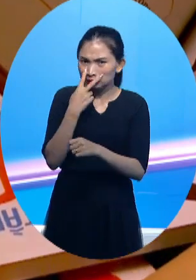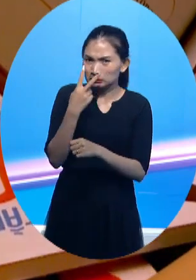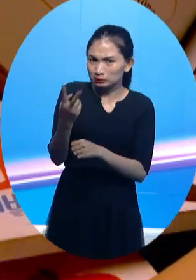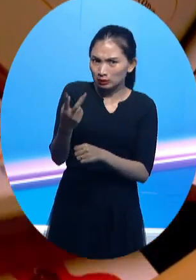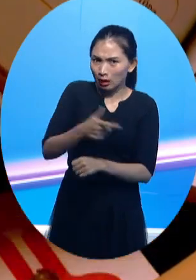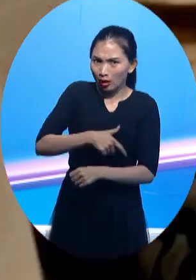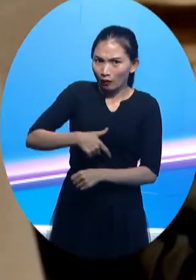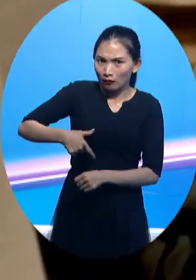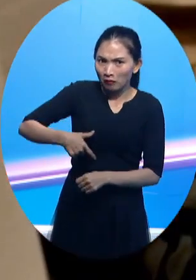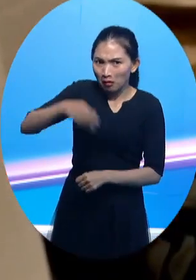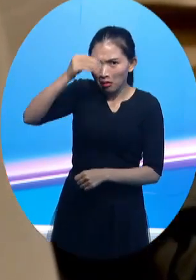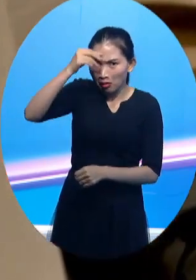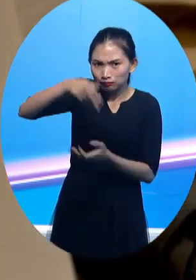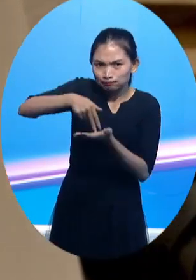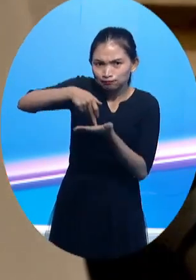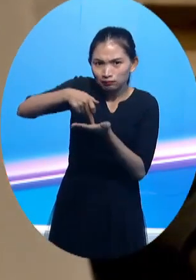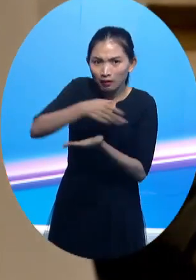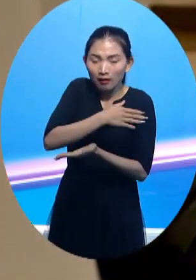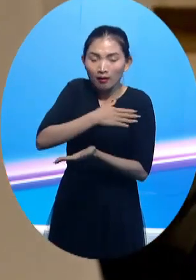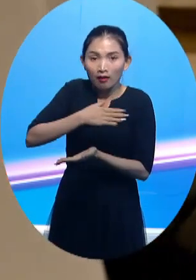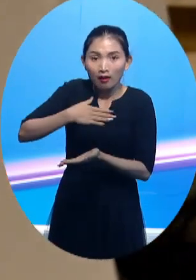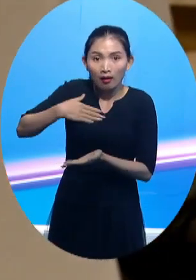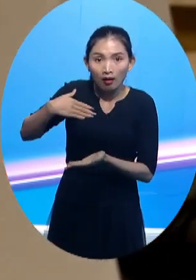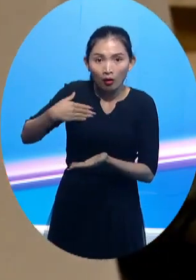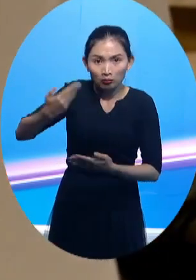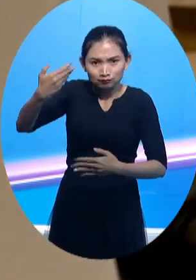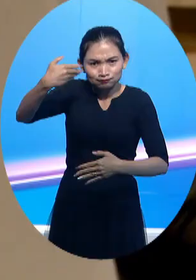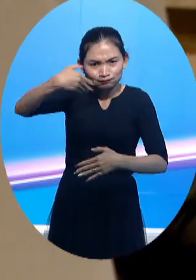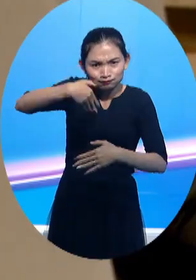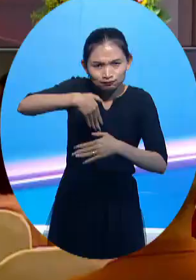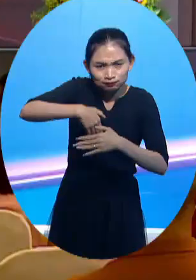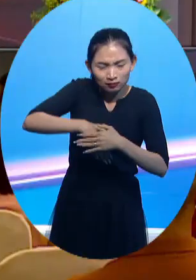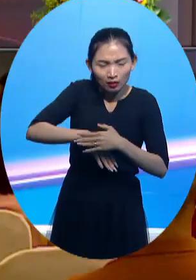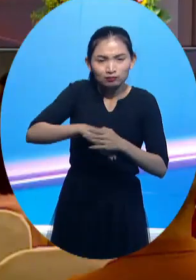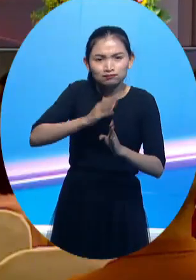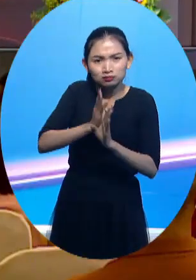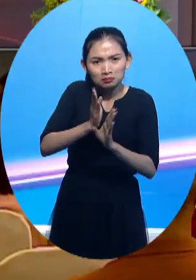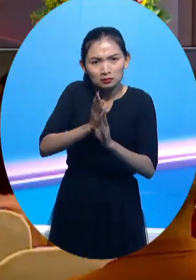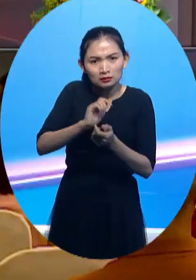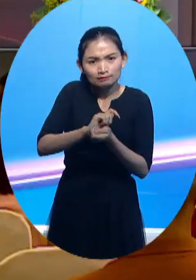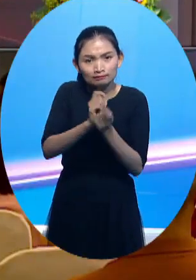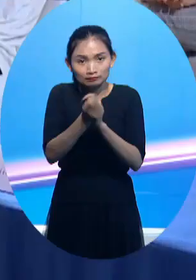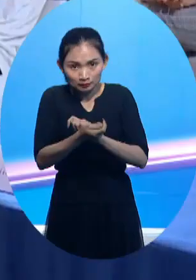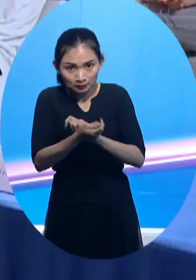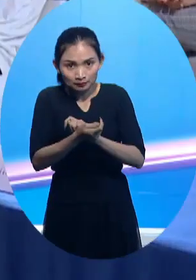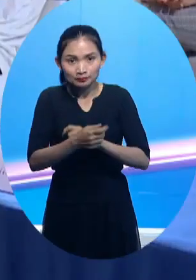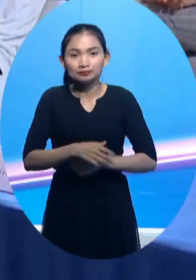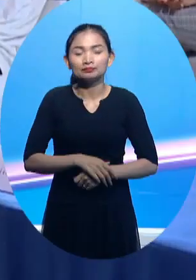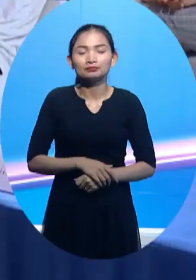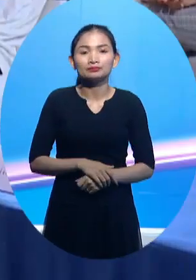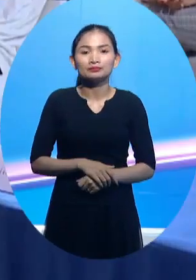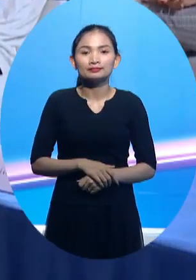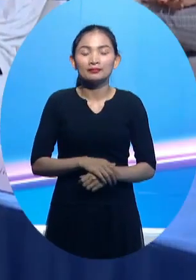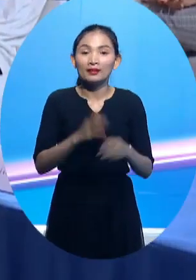đã trải qua Yoga và cải thiện cũng như là chữa lành đến % tại sự kiện đ vị cũng cho ra